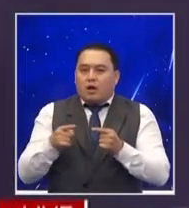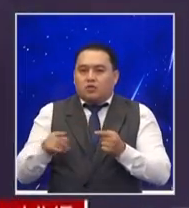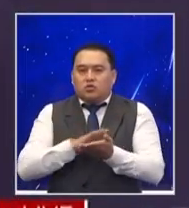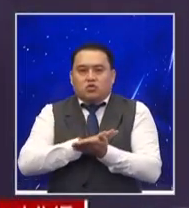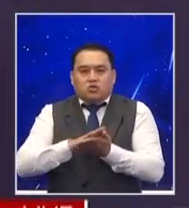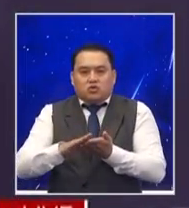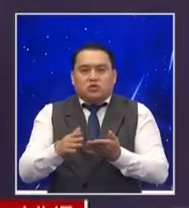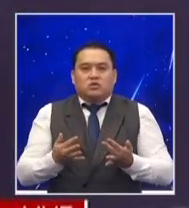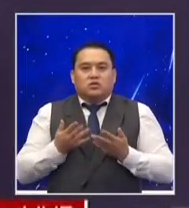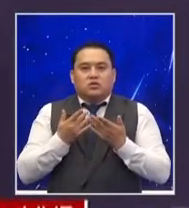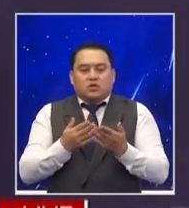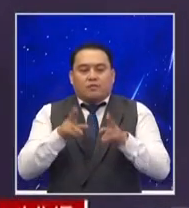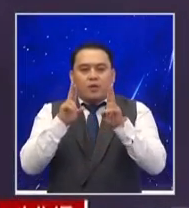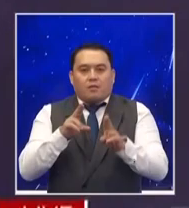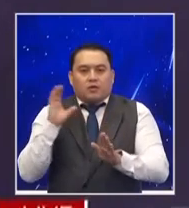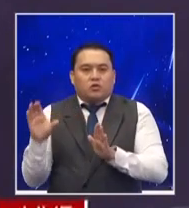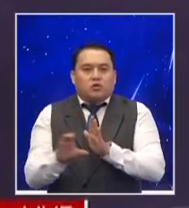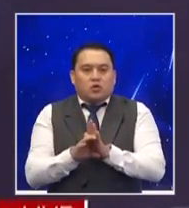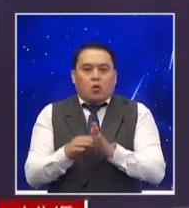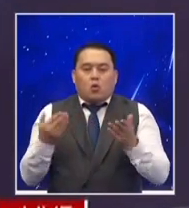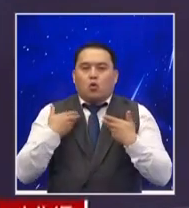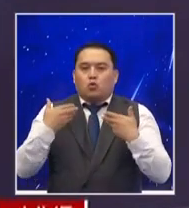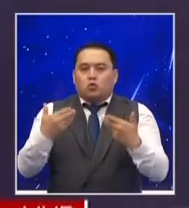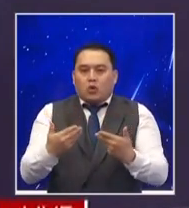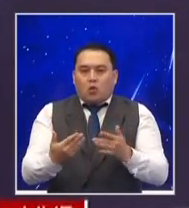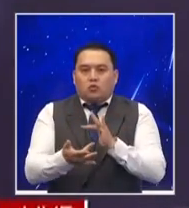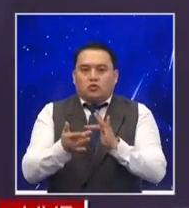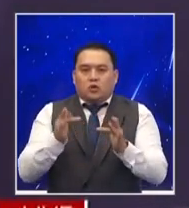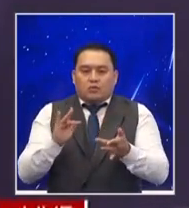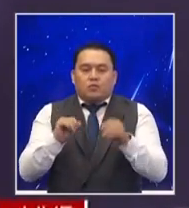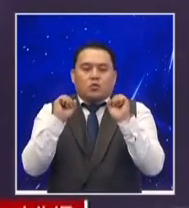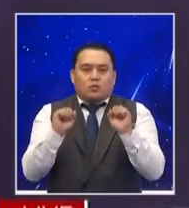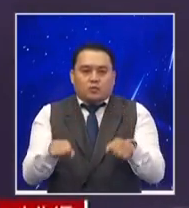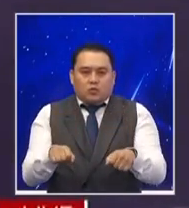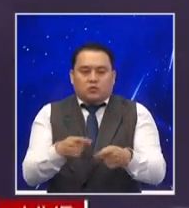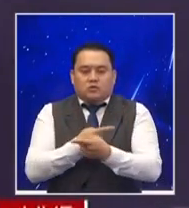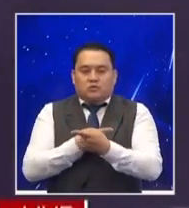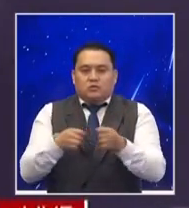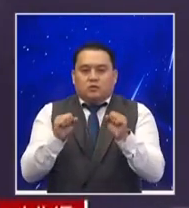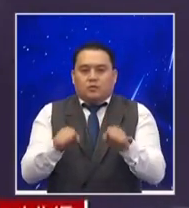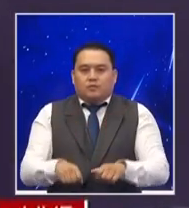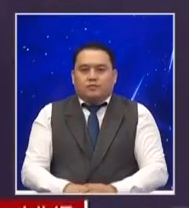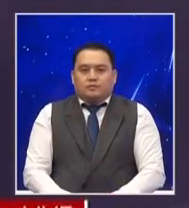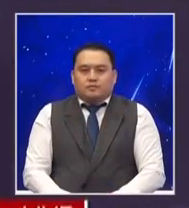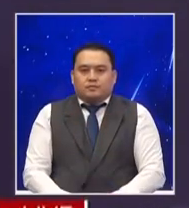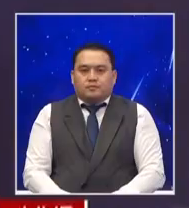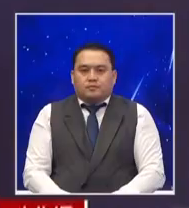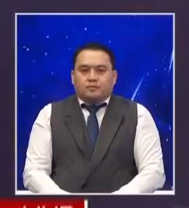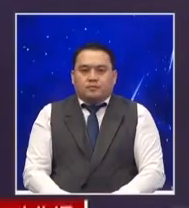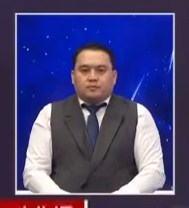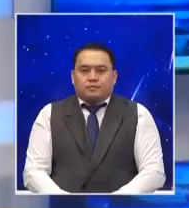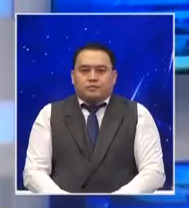гигиена бойынша талаптарды сақтау, және құттықтау үшін қашықтан байланыс құралдарын пайдалануға шақырамын.